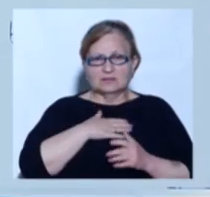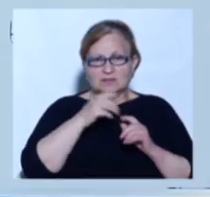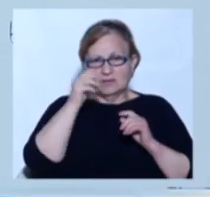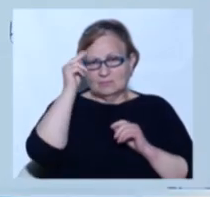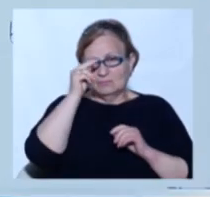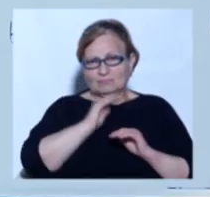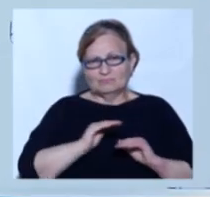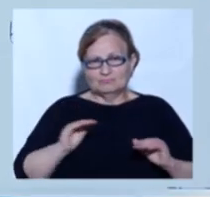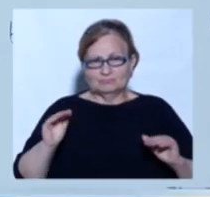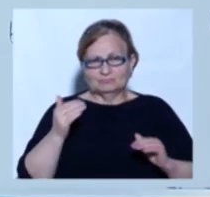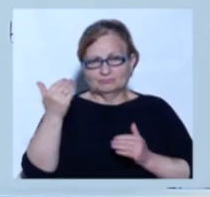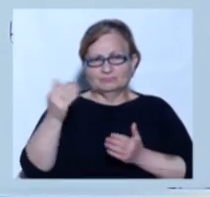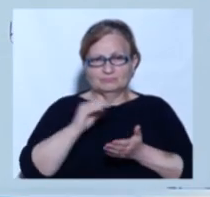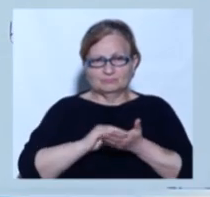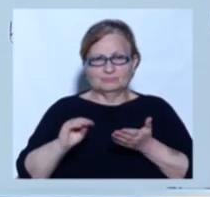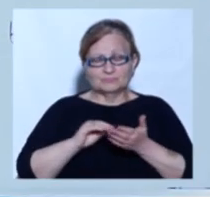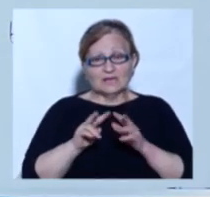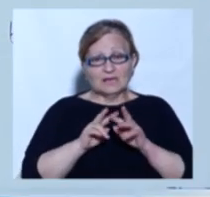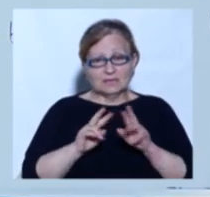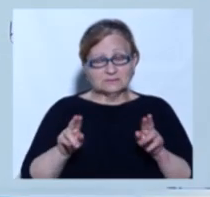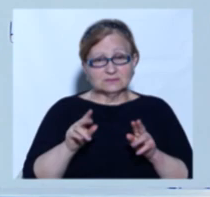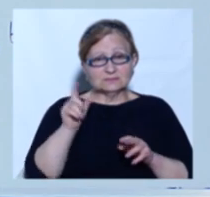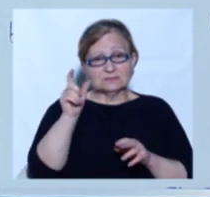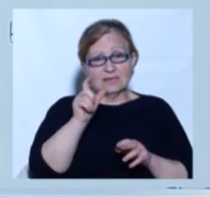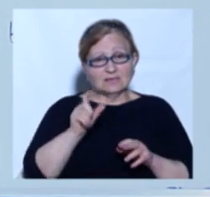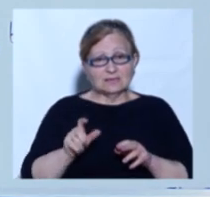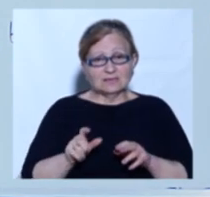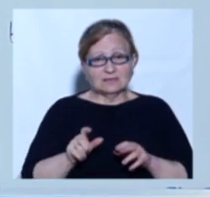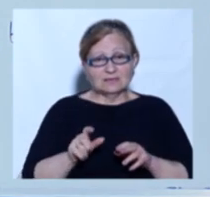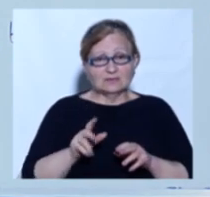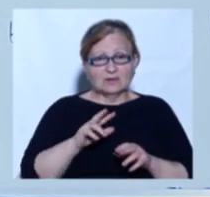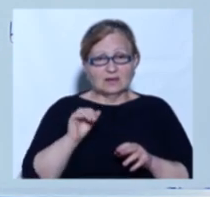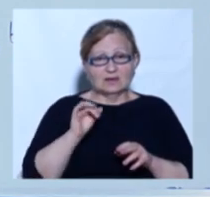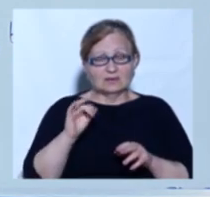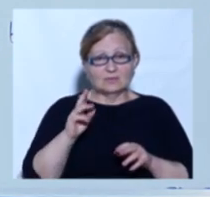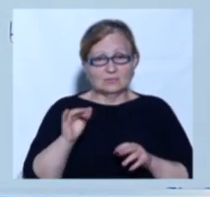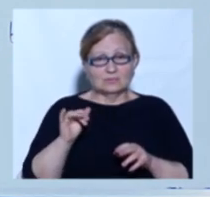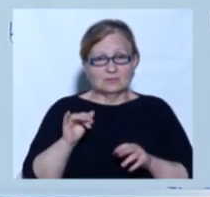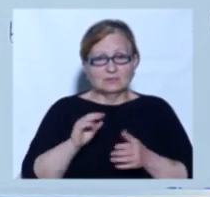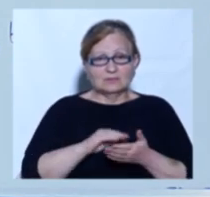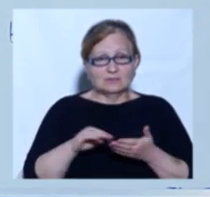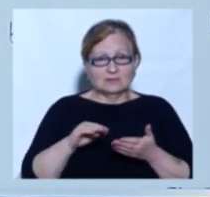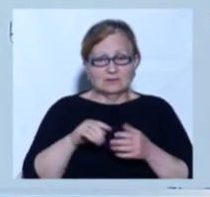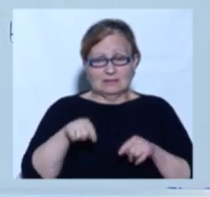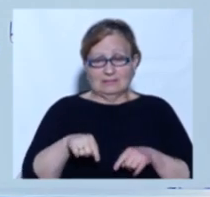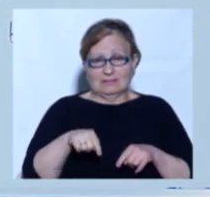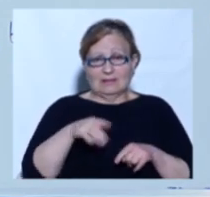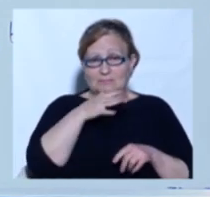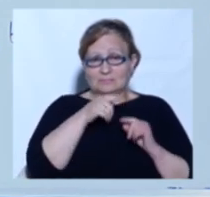მიერ დაწერილ ამგვარ ლექსს. ეს ჰაიკუ დაიწერა სწორედ ამ